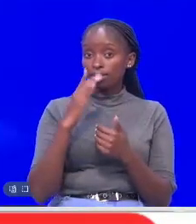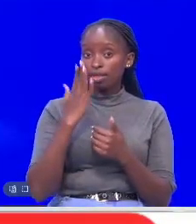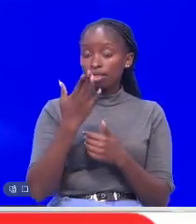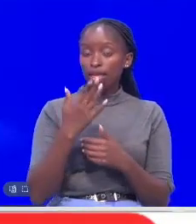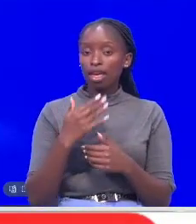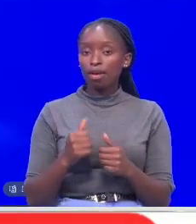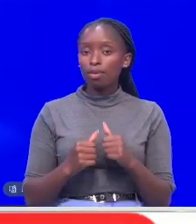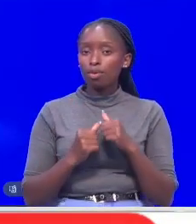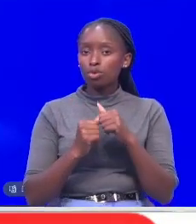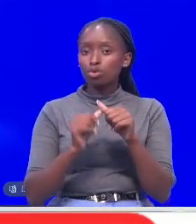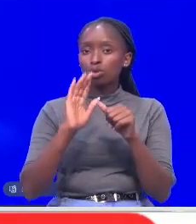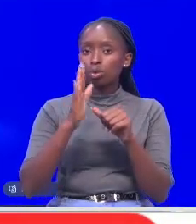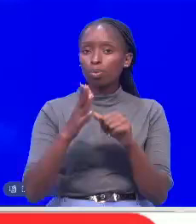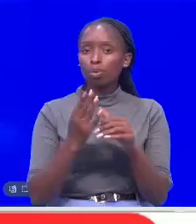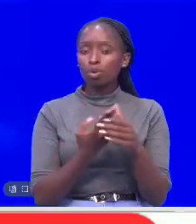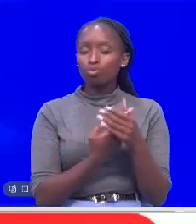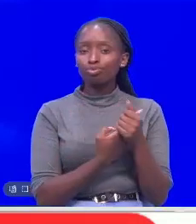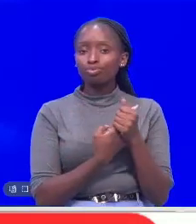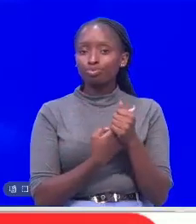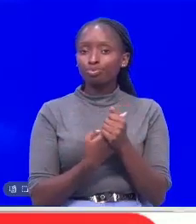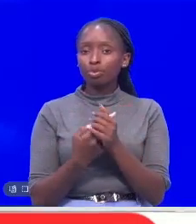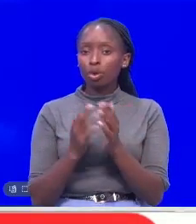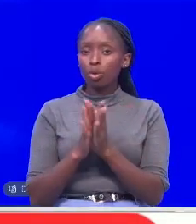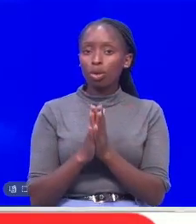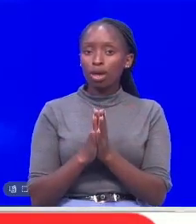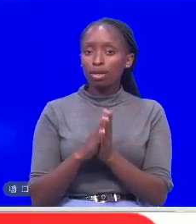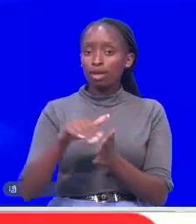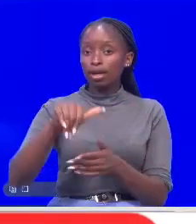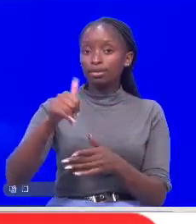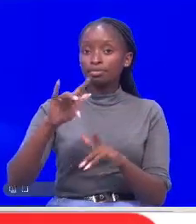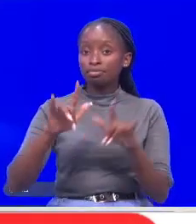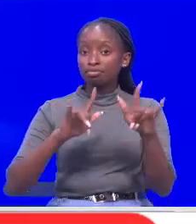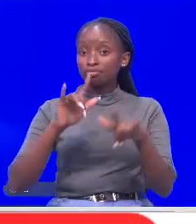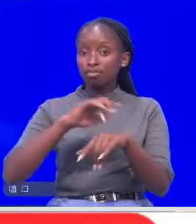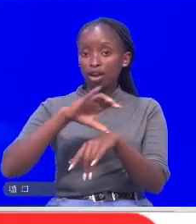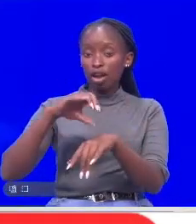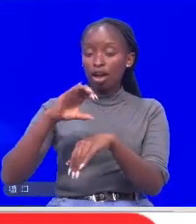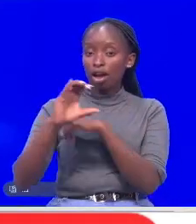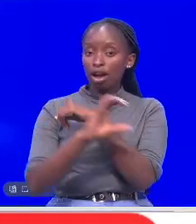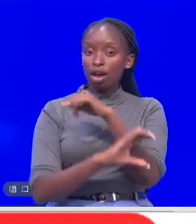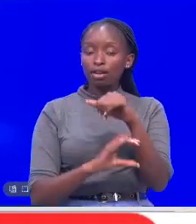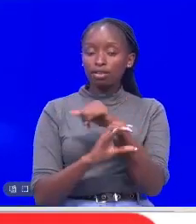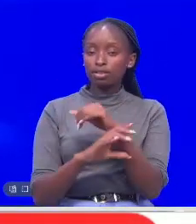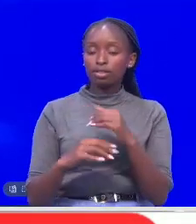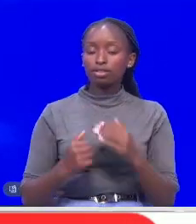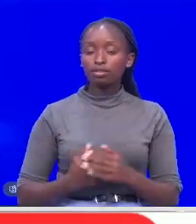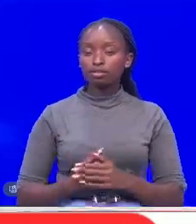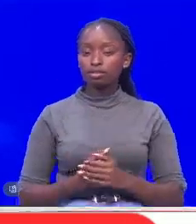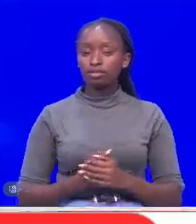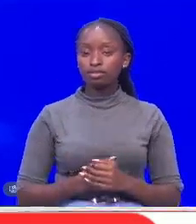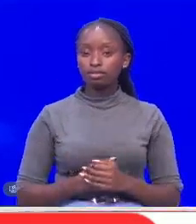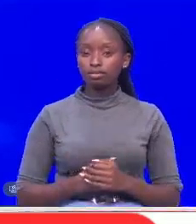na mataifa ya nje ili kubuni nafasi za ajira kwa Wakenya. Paul Kirobi na taarifa hiyo.